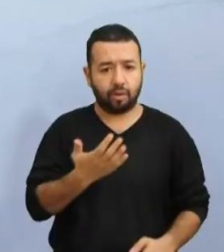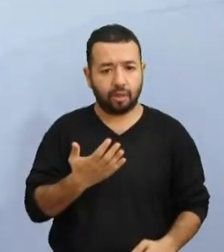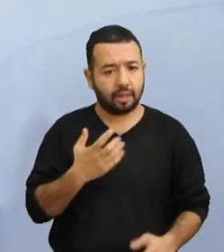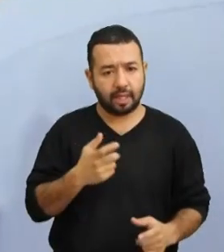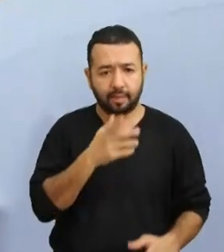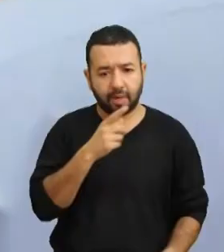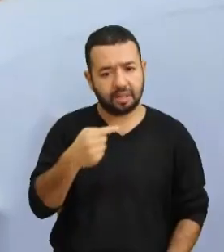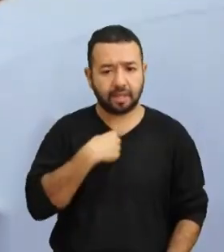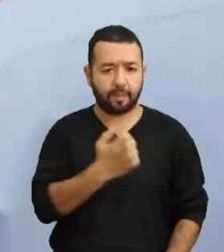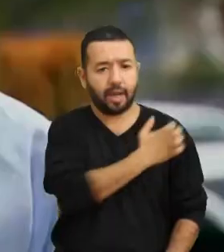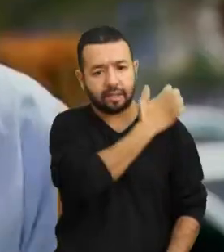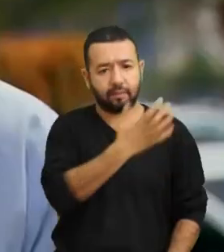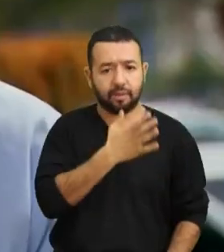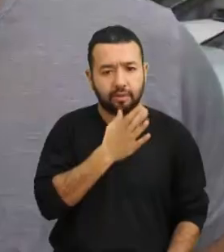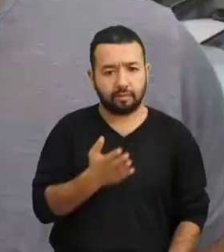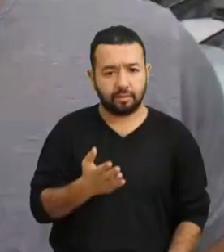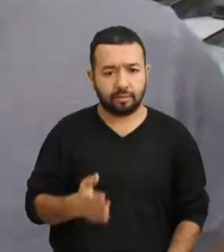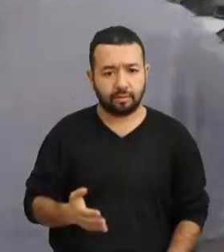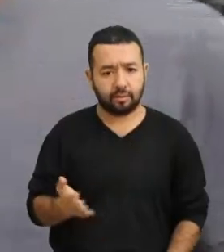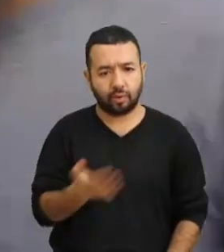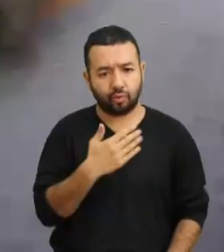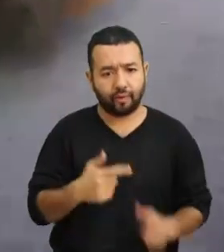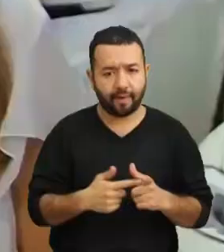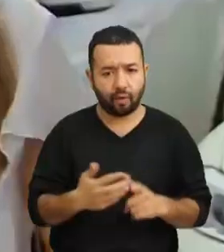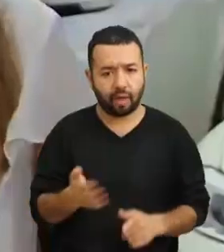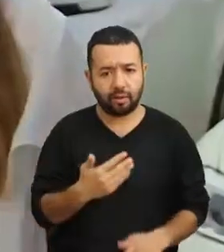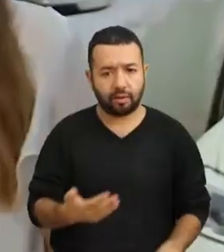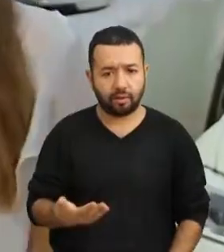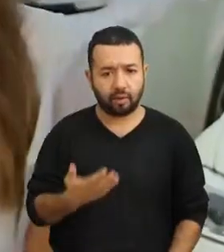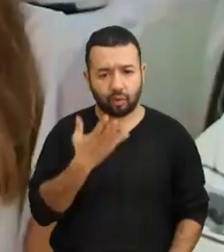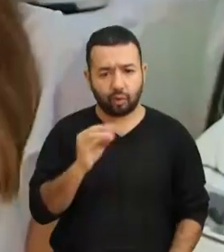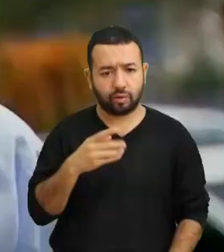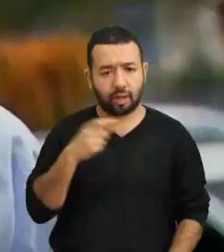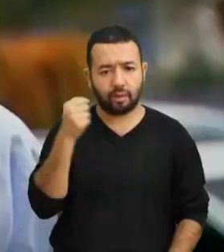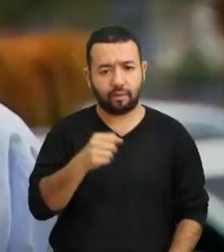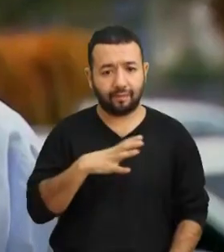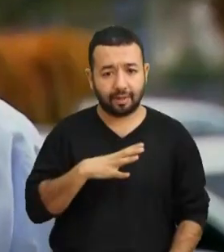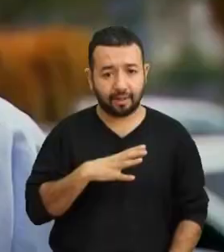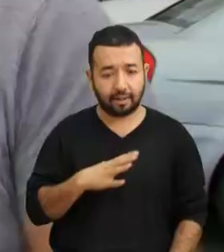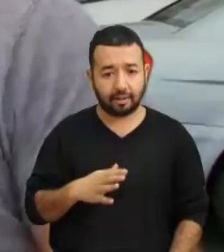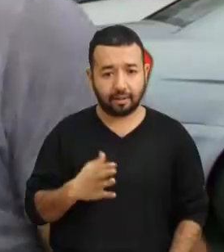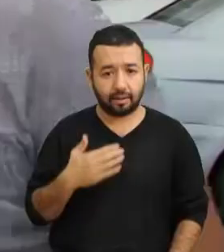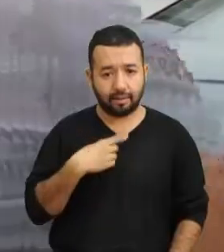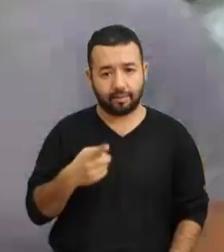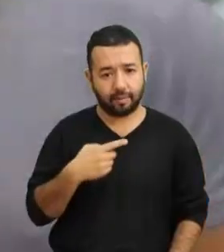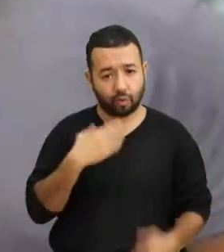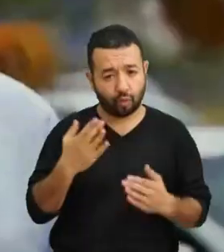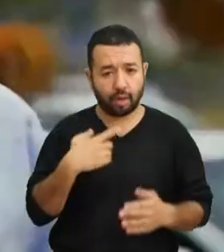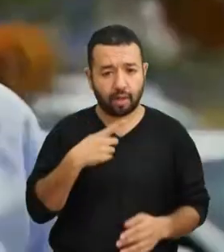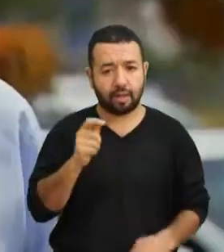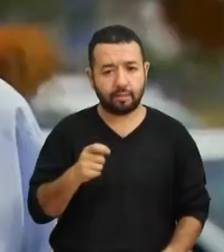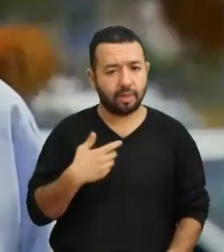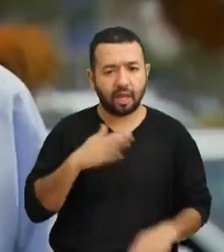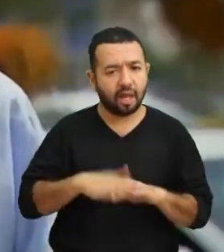belli? Belki sen bana çarptın. Yürü Faruk hadi. Yoksa elinde kalacak. Anlamadı vaat. Yoksa ben sana yapacağımı bilirdim.